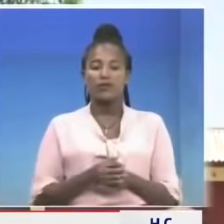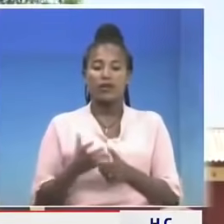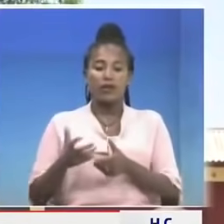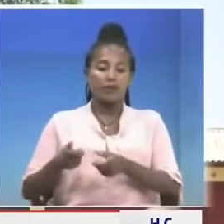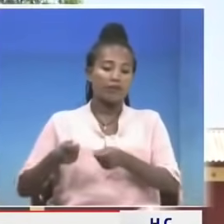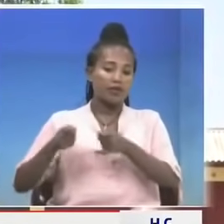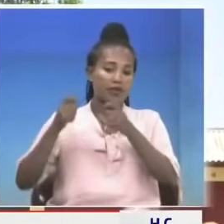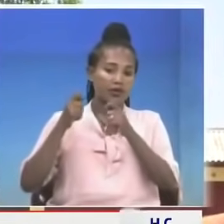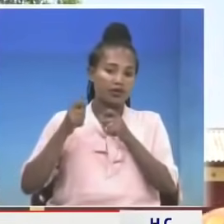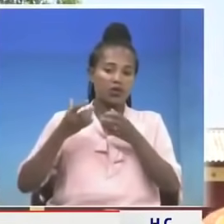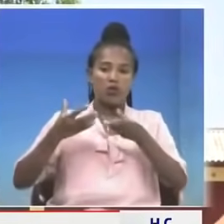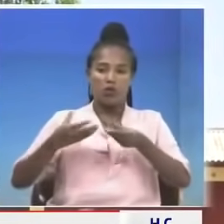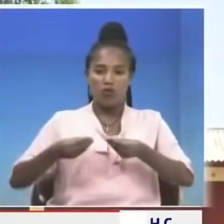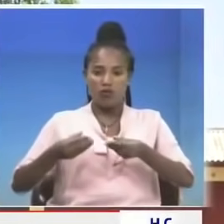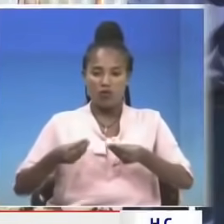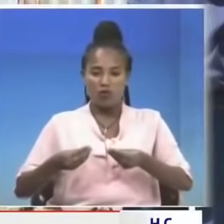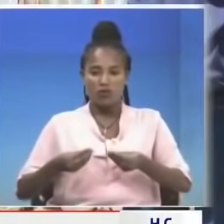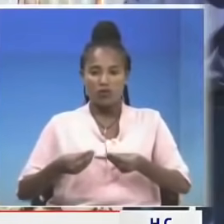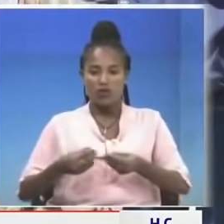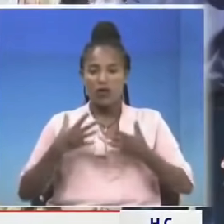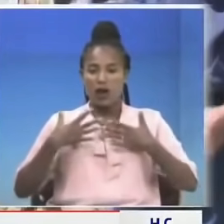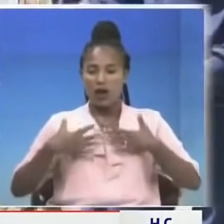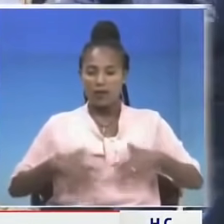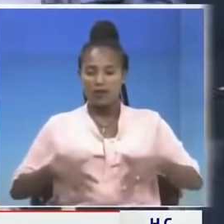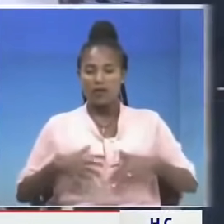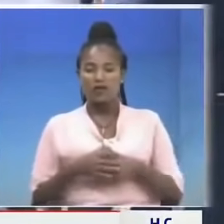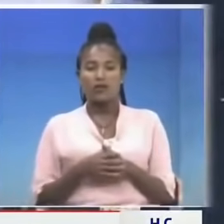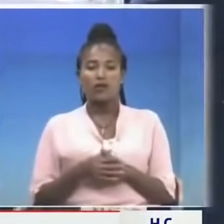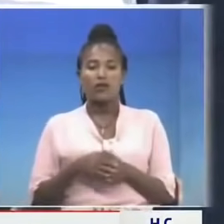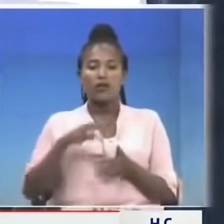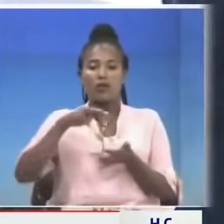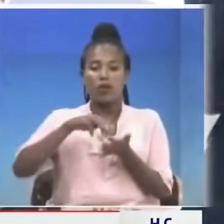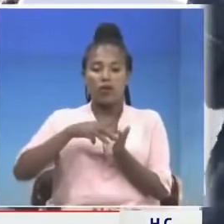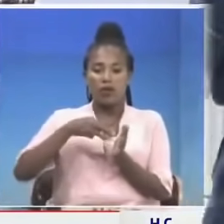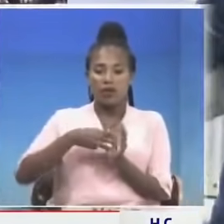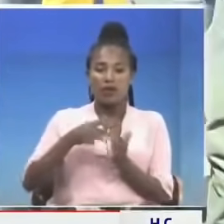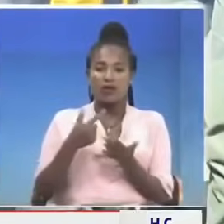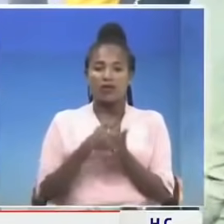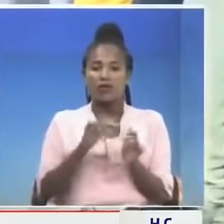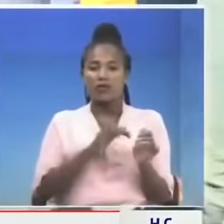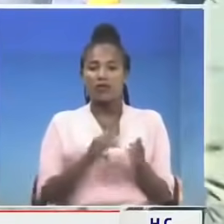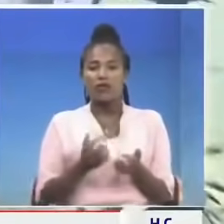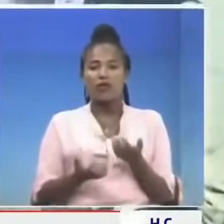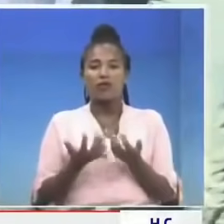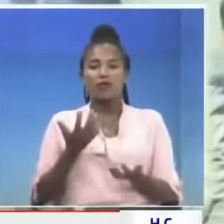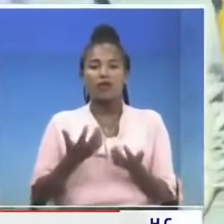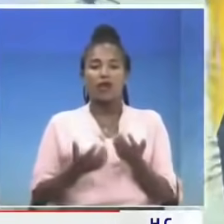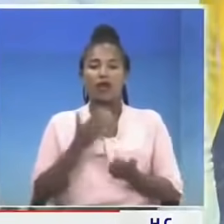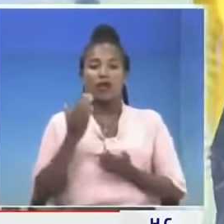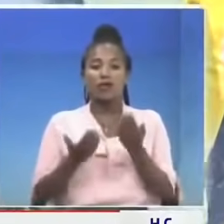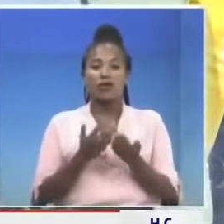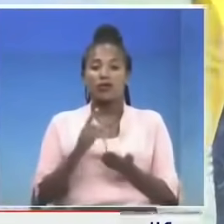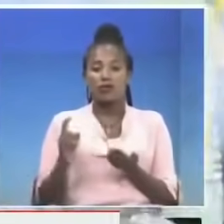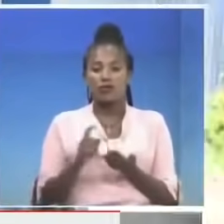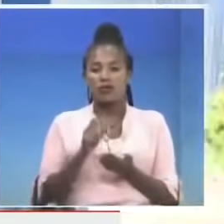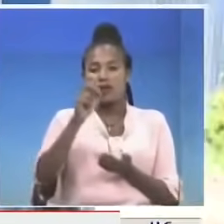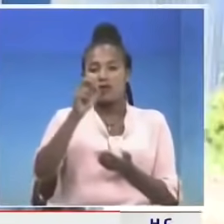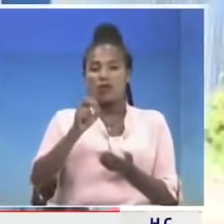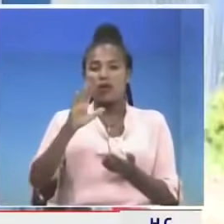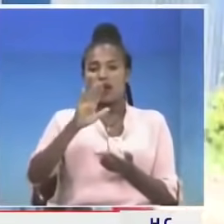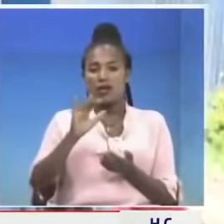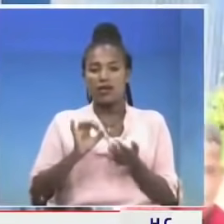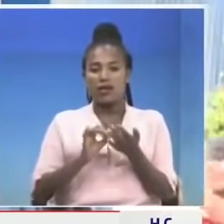ልብስ፣ ኮምፎርት፣ አልባሳት፣ መኮረኒ እንዲሁም ደግሞ ለማብሰያ አገልግሎት የሚውል በዋግ ልማት